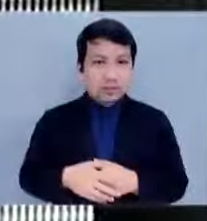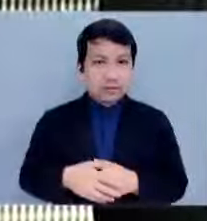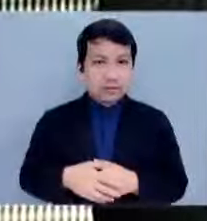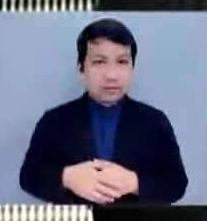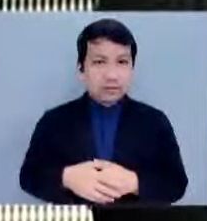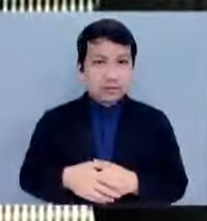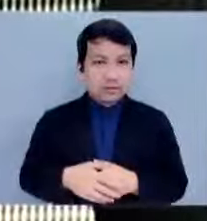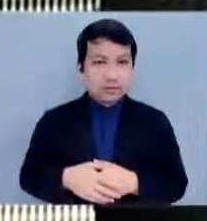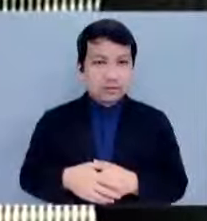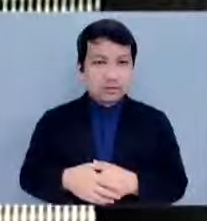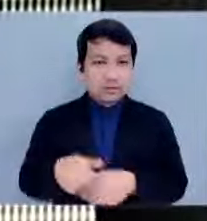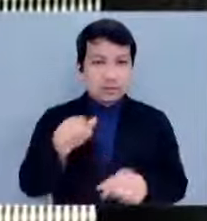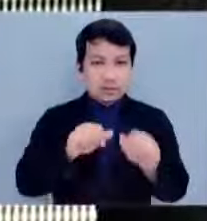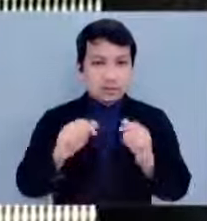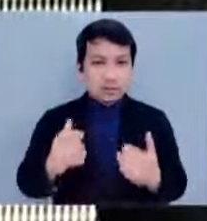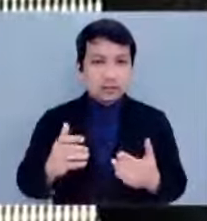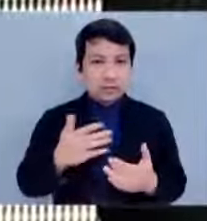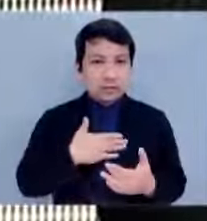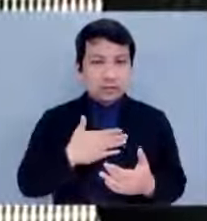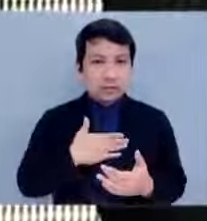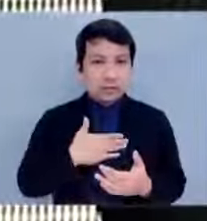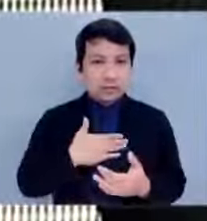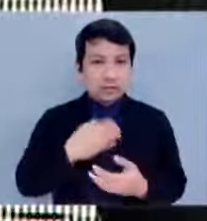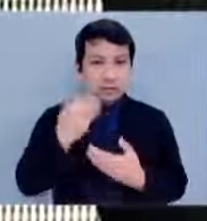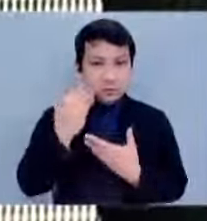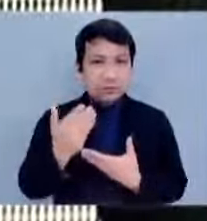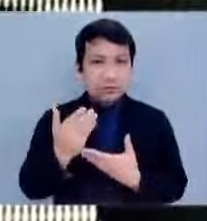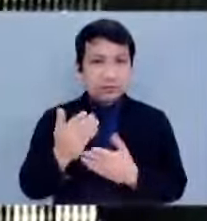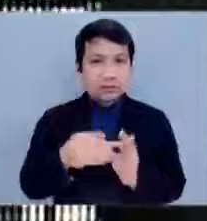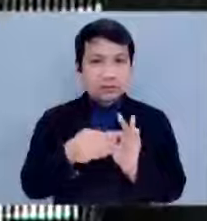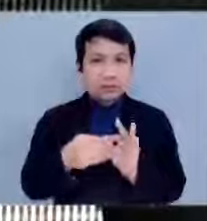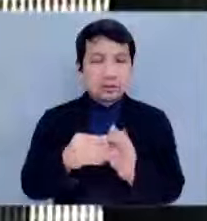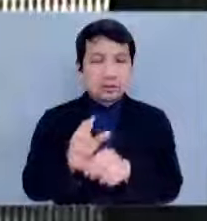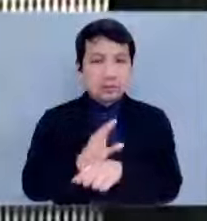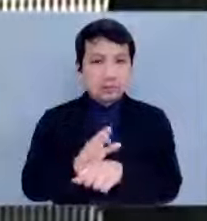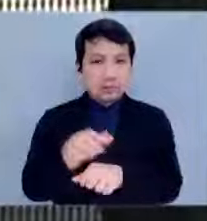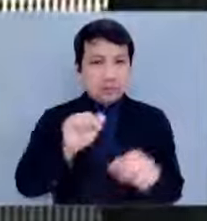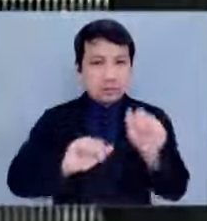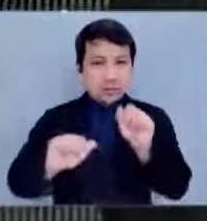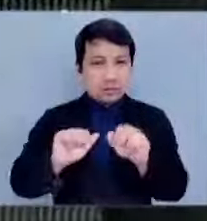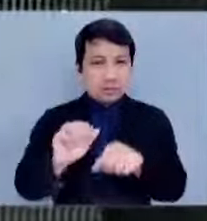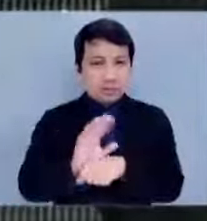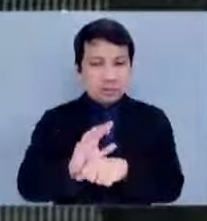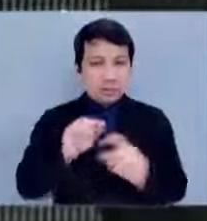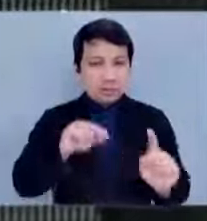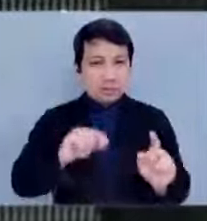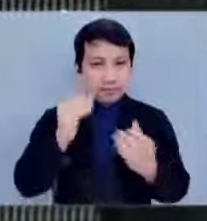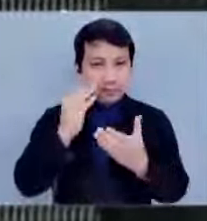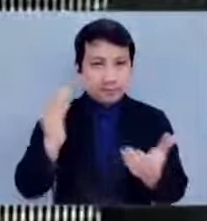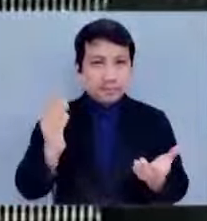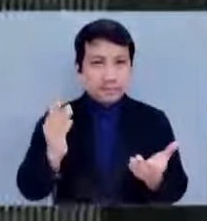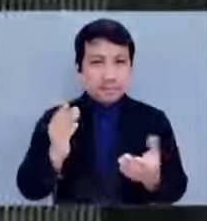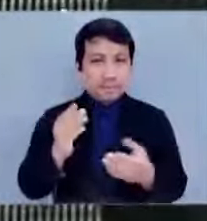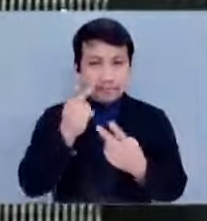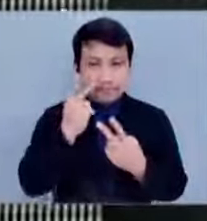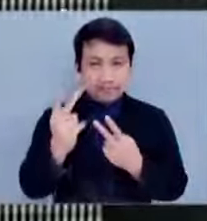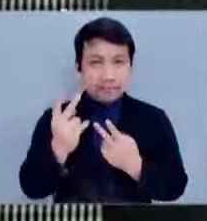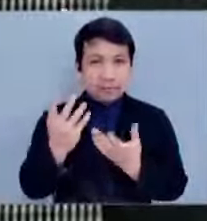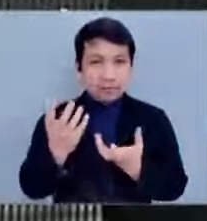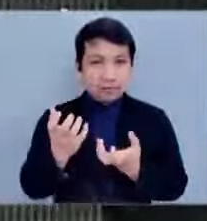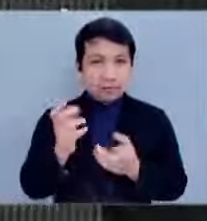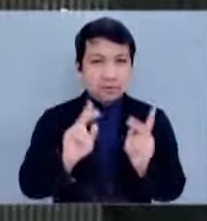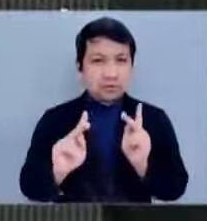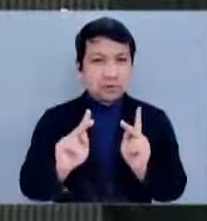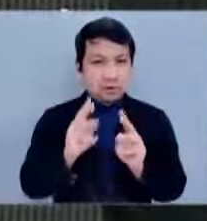As an actor, I'm delighted to do a thriller and action movie, but basically as a viewer, I also prefer to